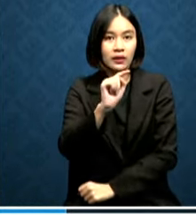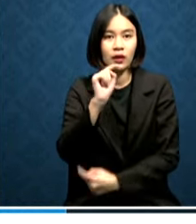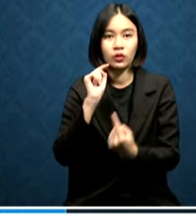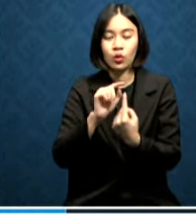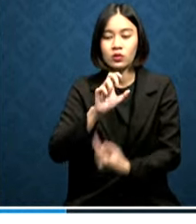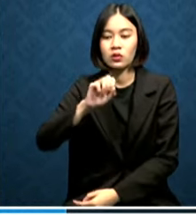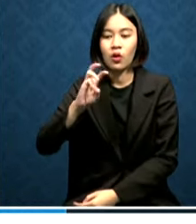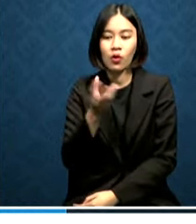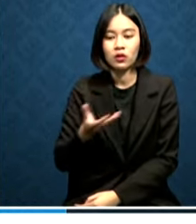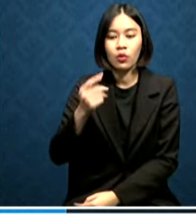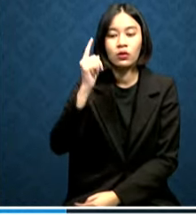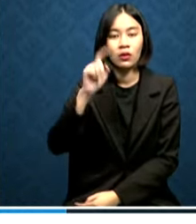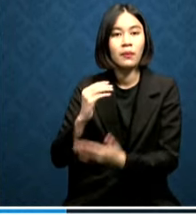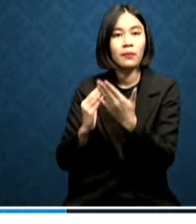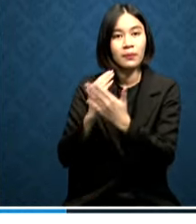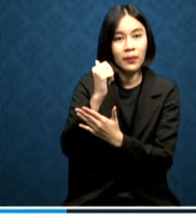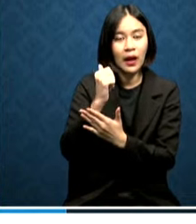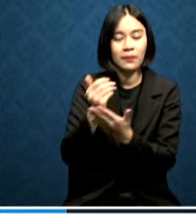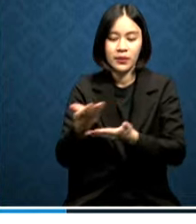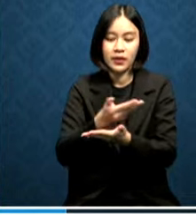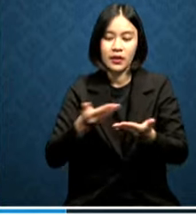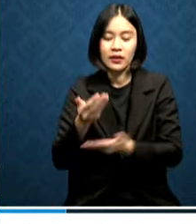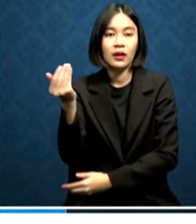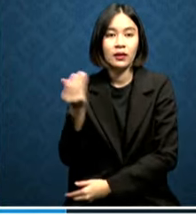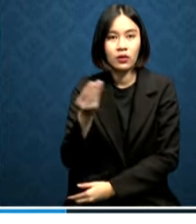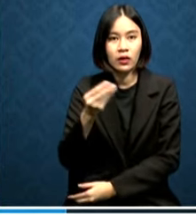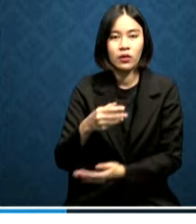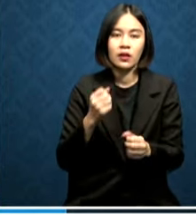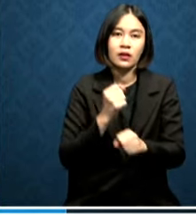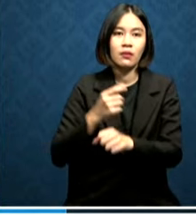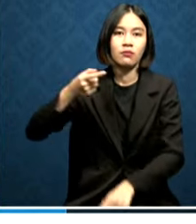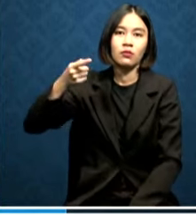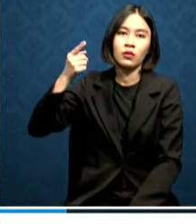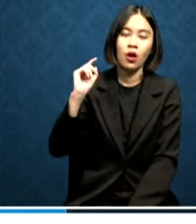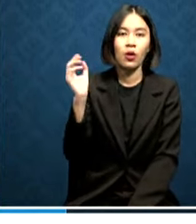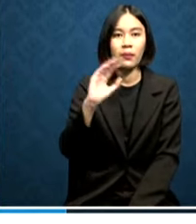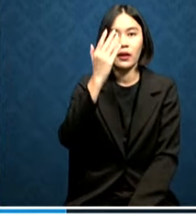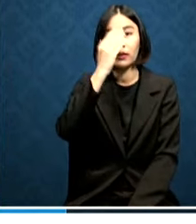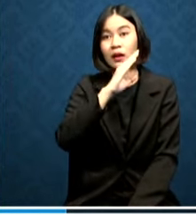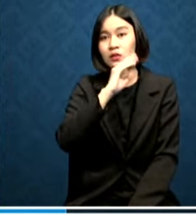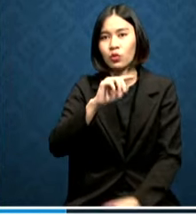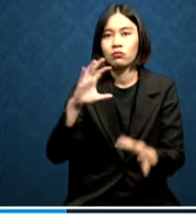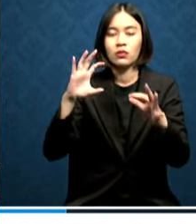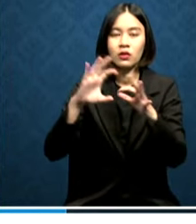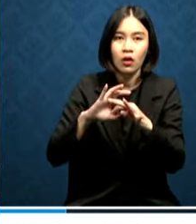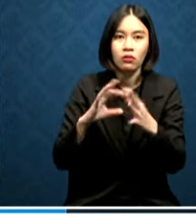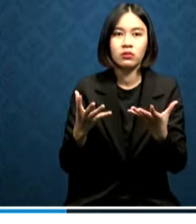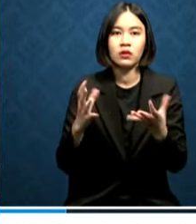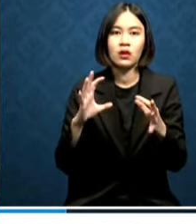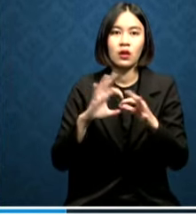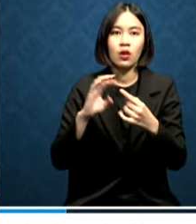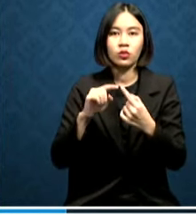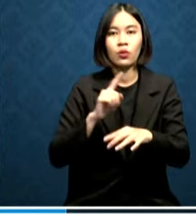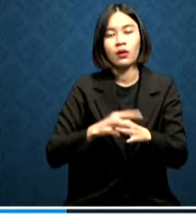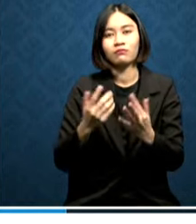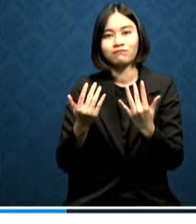ฒิวุฒิสภาเนี่ยควรจะผ่านหรือว่าพิจารณาโดยเร็วนะครับไม่ควรล่าช้าประวิงเวลาเพราะว่าถ้าหากว่าไปล็อกเรื่องชะลอเ